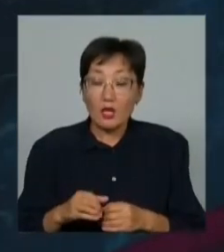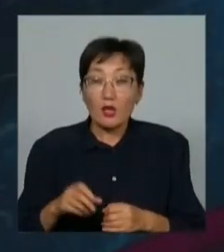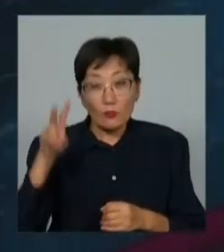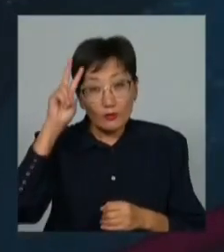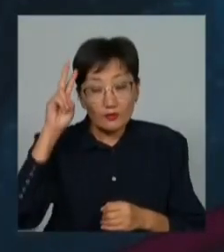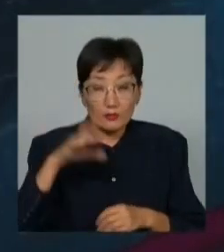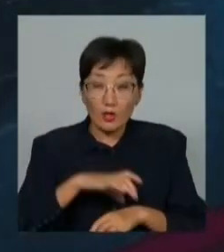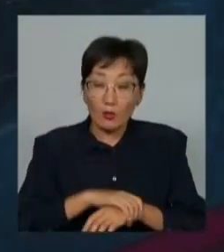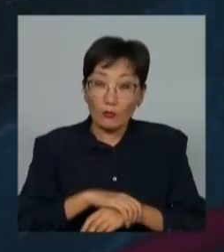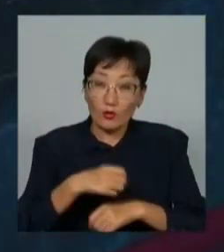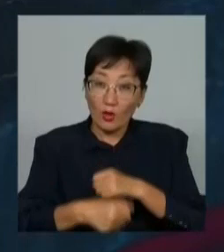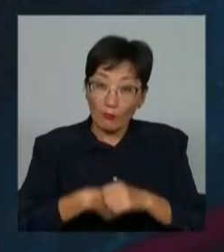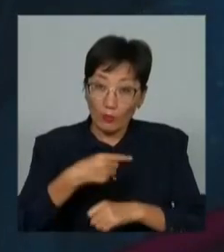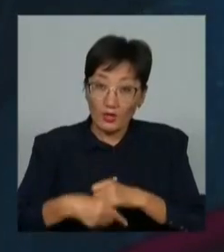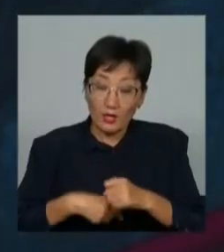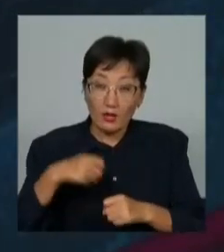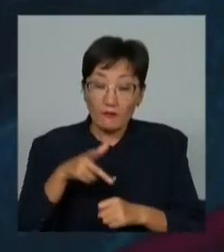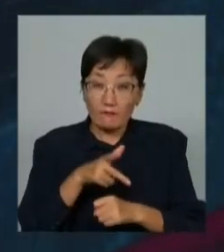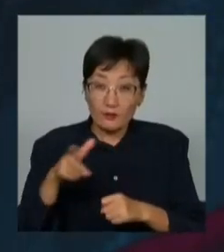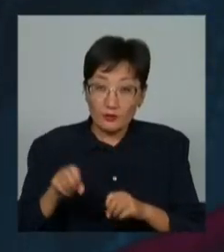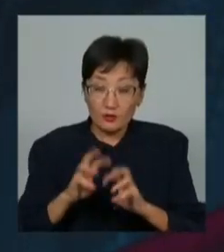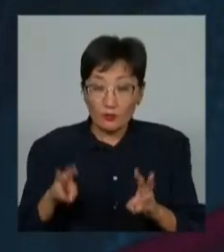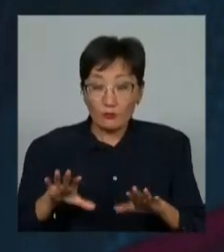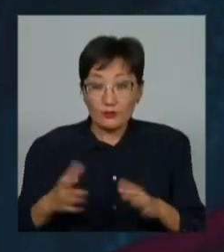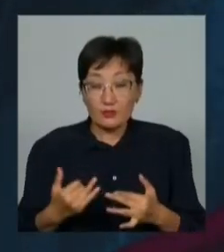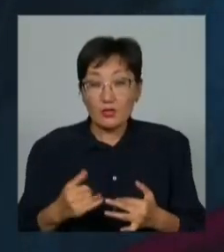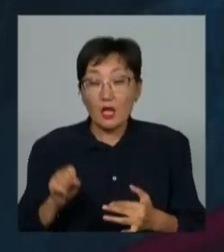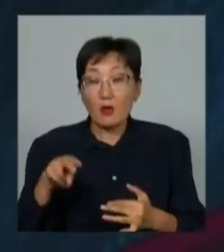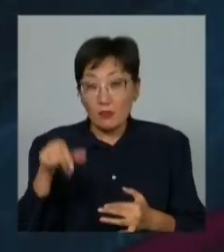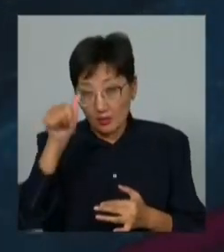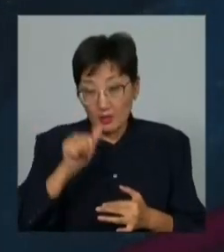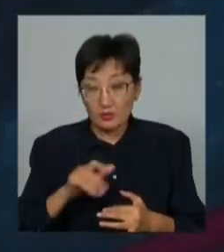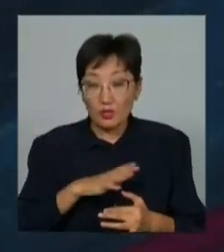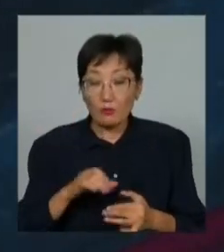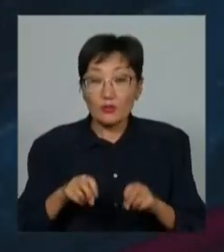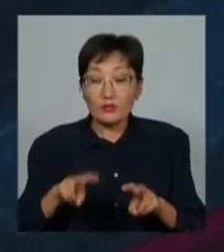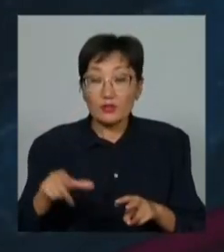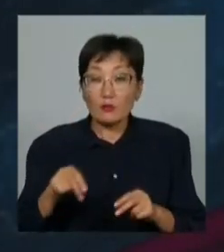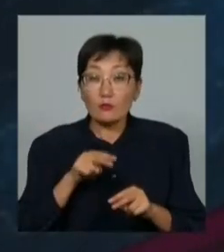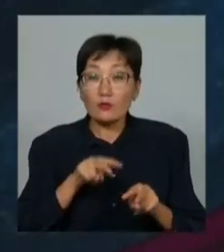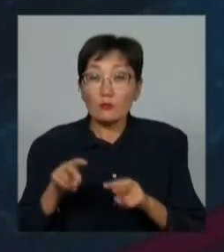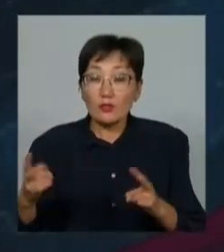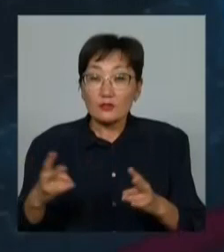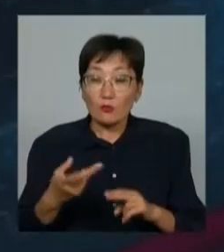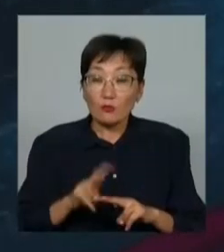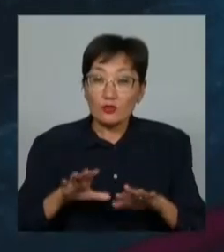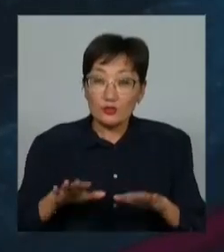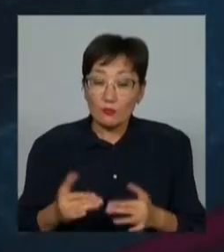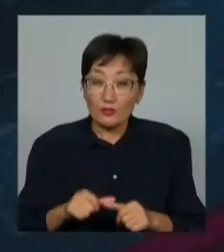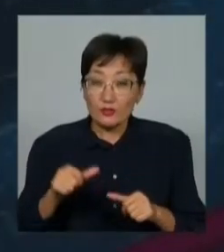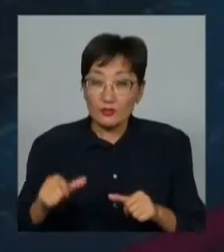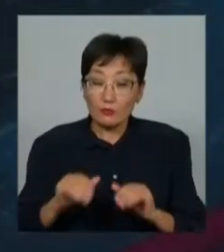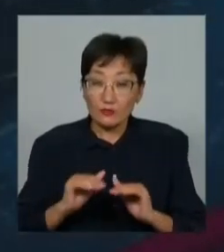әжетханада қолдары байланған видеосы тарады. Ал оқиғаның өзі сәуірде болған көрінеді. Мамандардың қарауын қажет ететін бұл жайт